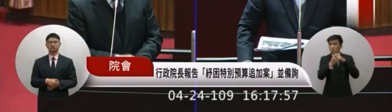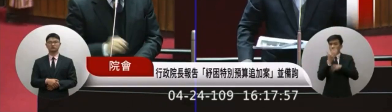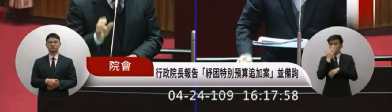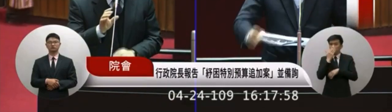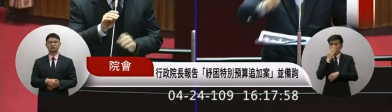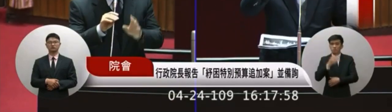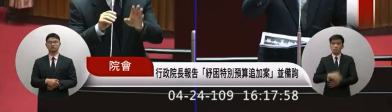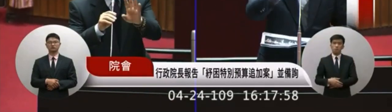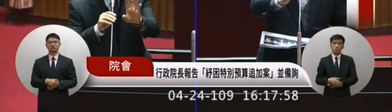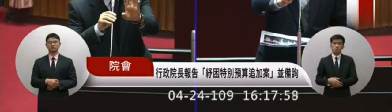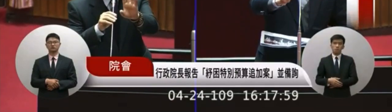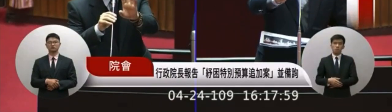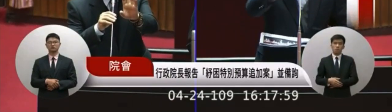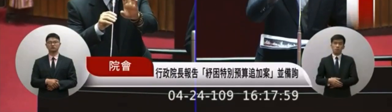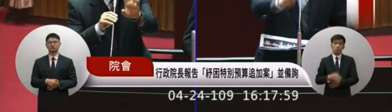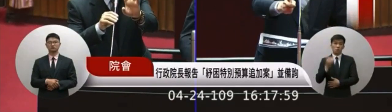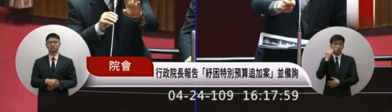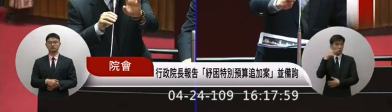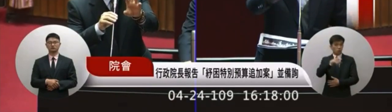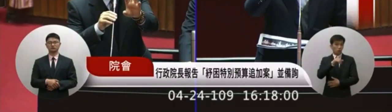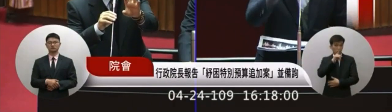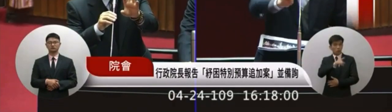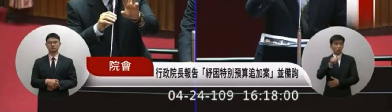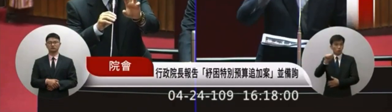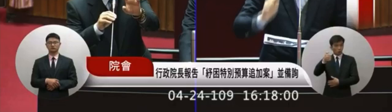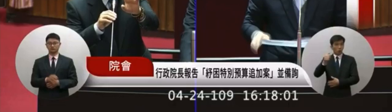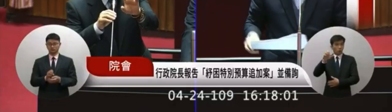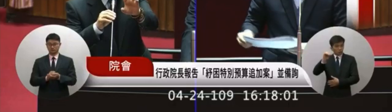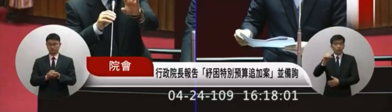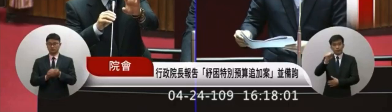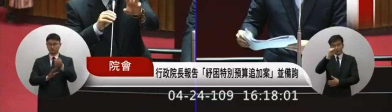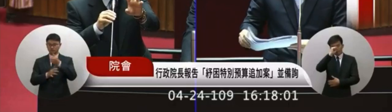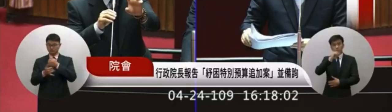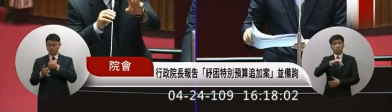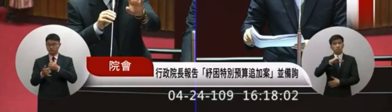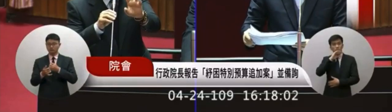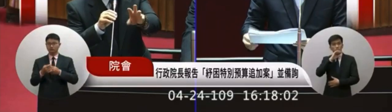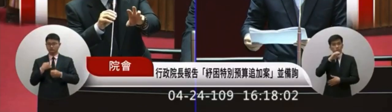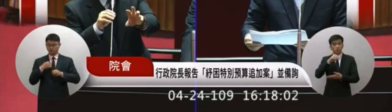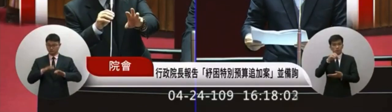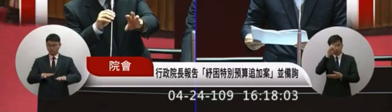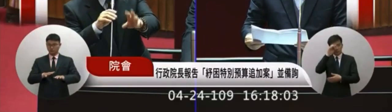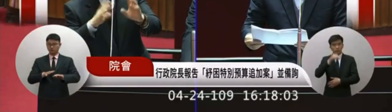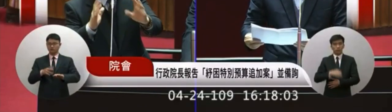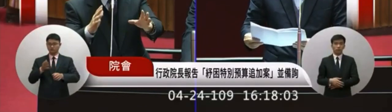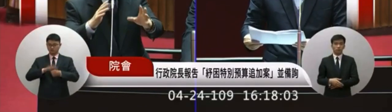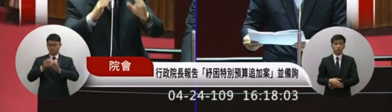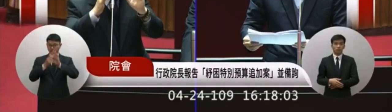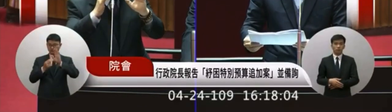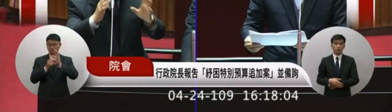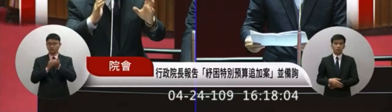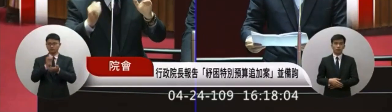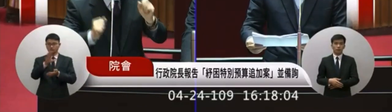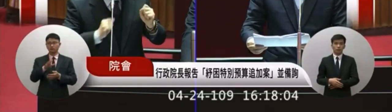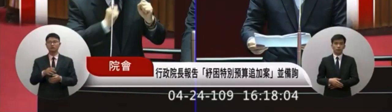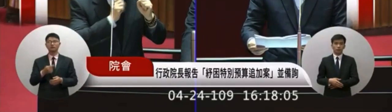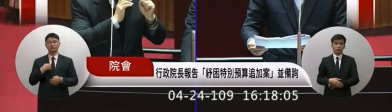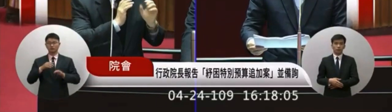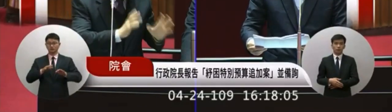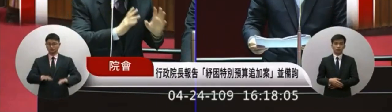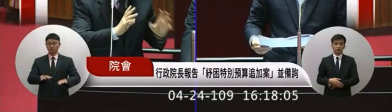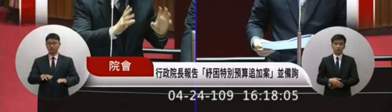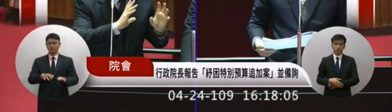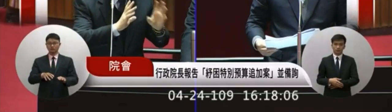估。好，你既然讲50万家，我们等的那款。 委员，我跟委员报告，我们现在是用这